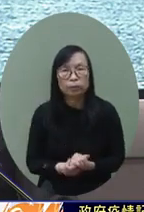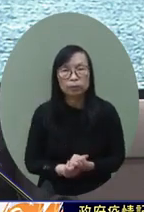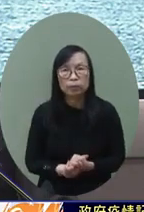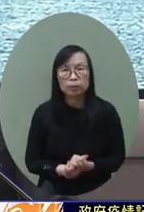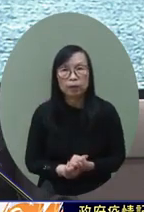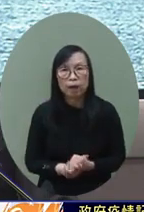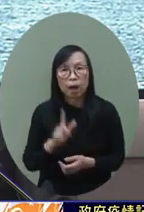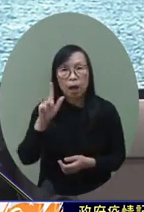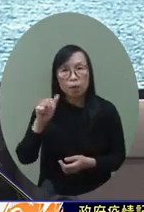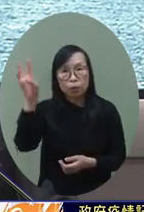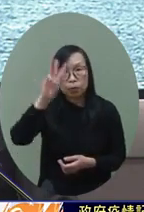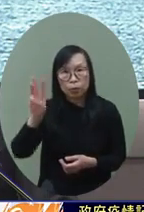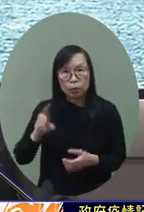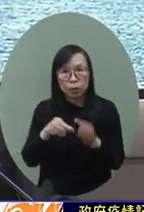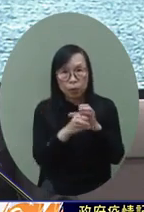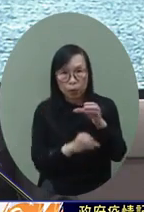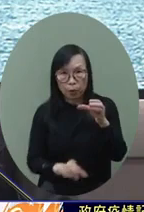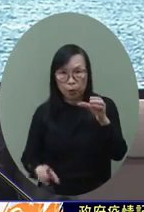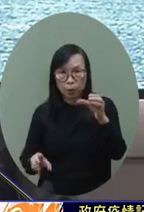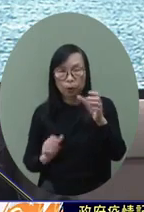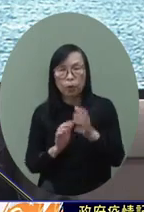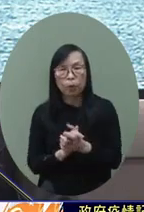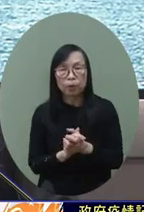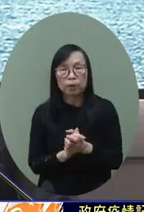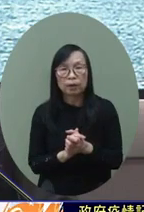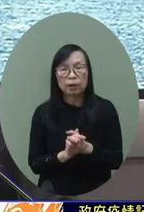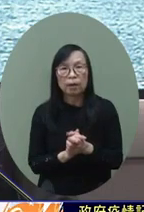個污水渠嗰個咧，就係